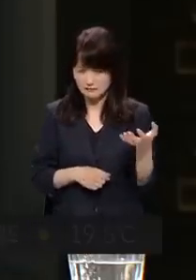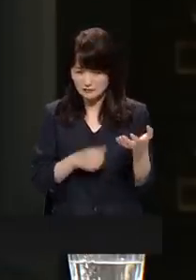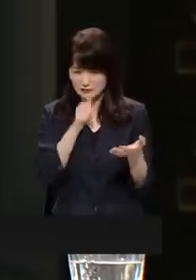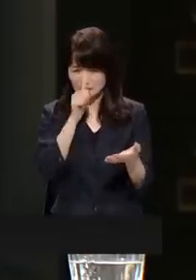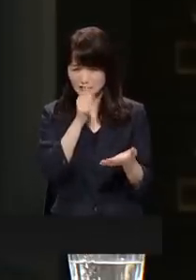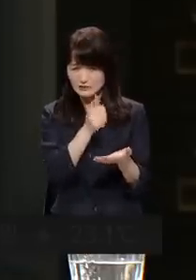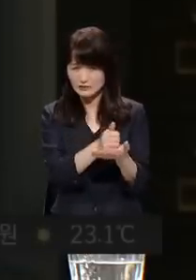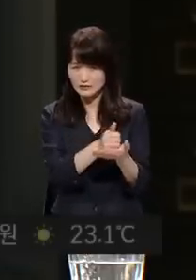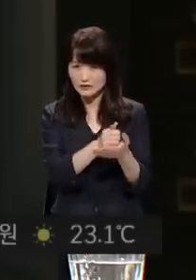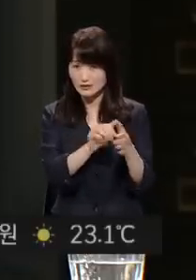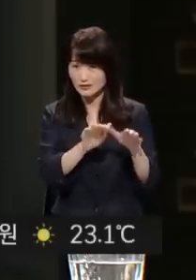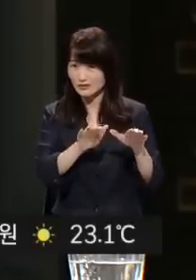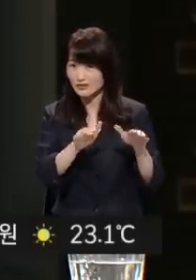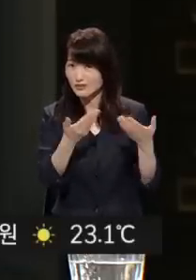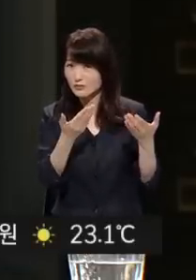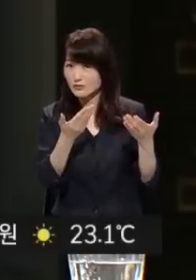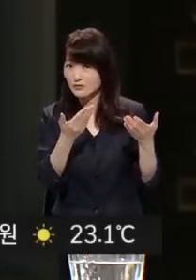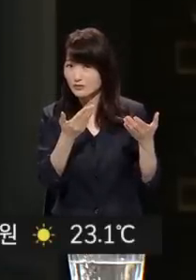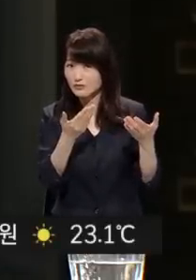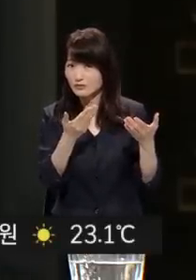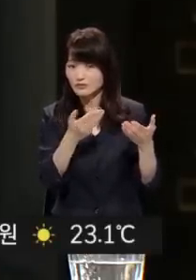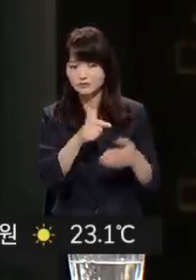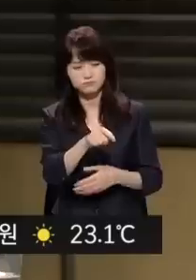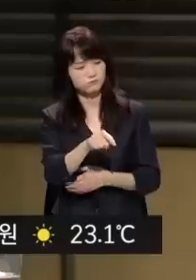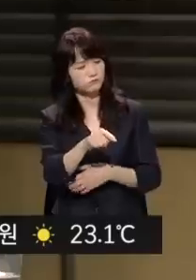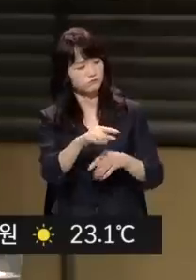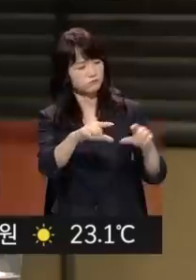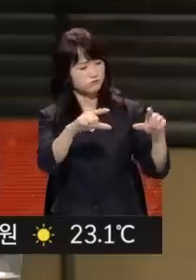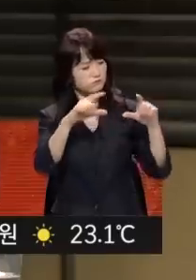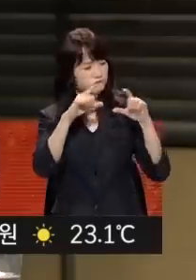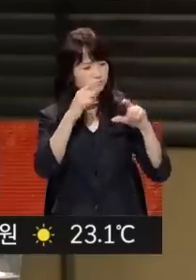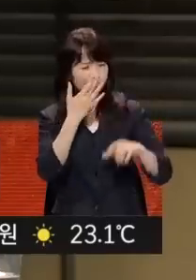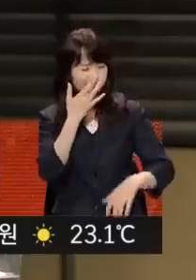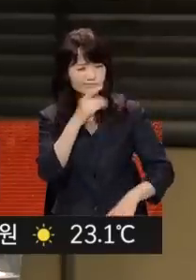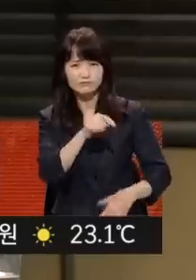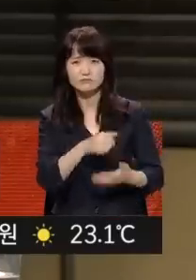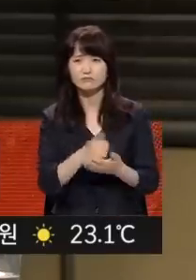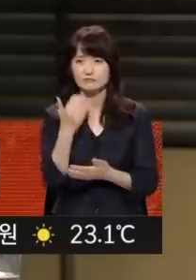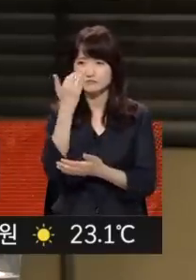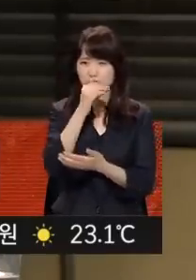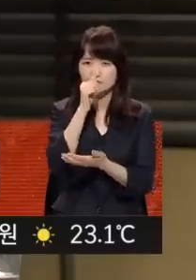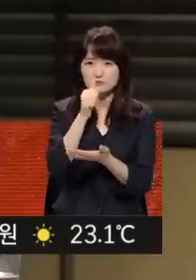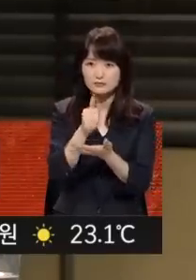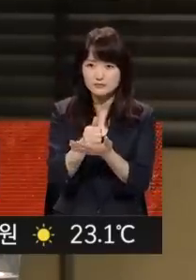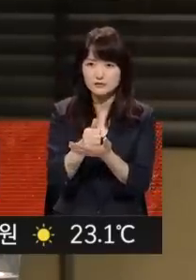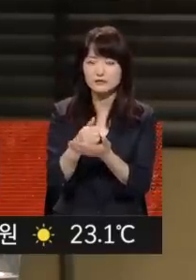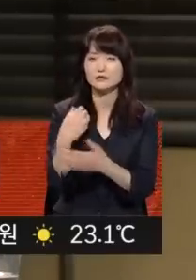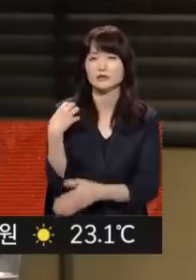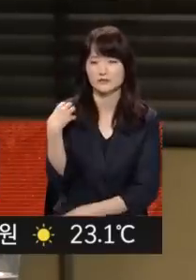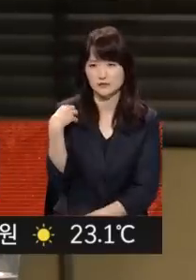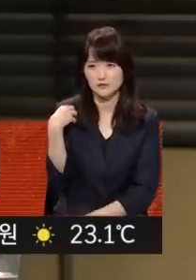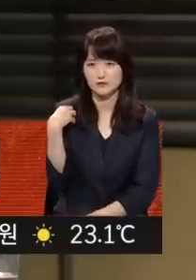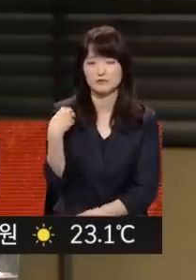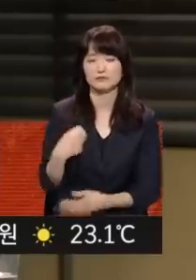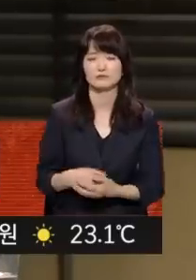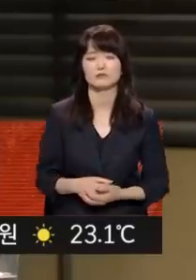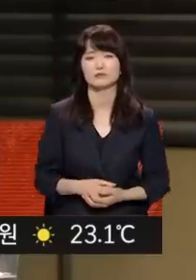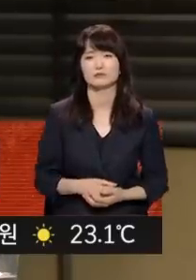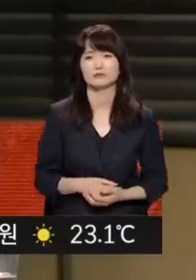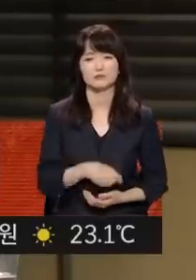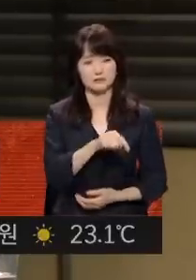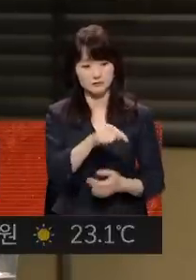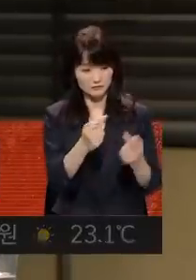죄 무게까지 가벼워지는 겁니까 저는 진짜이 판결은 잘 이해가 안 되네요 저도 이제 성범죄 사건을 좀 다뤄보면 실질적으로